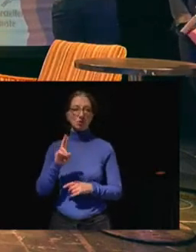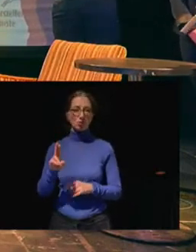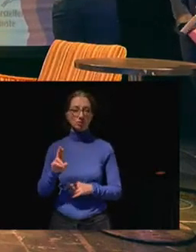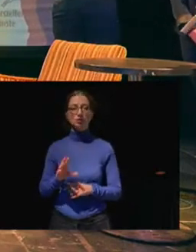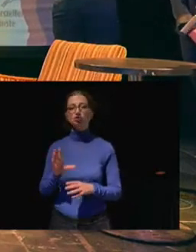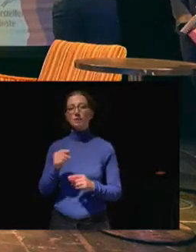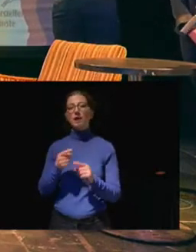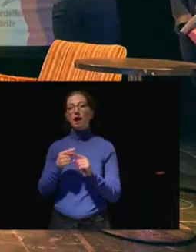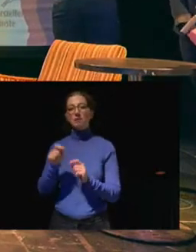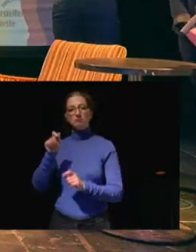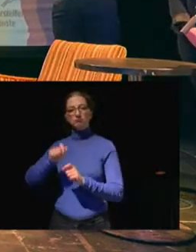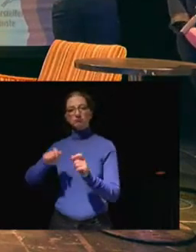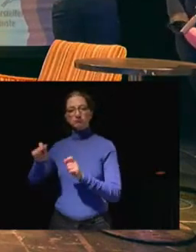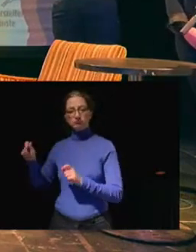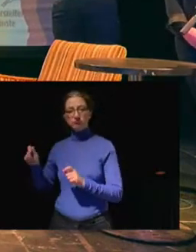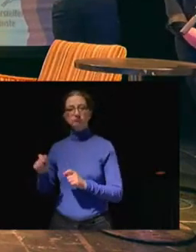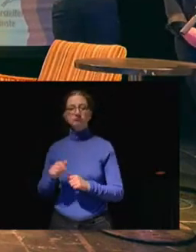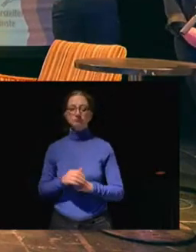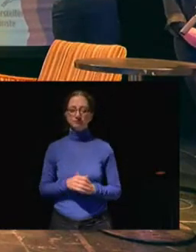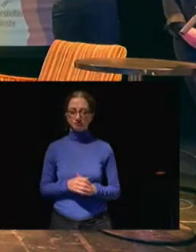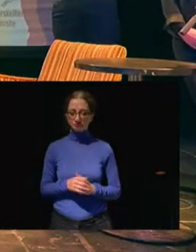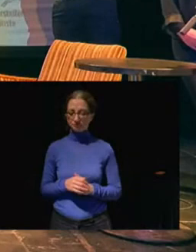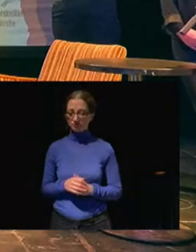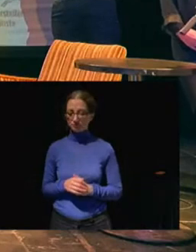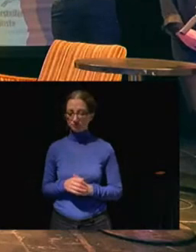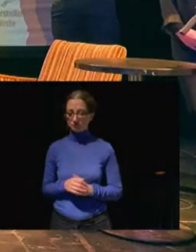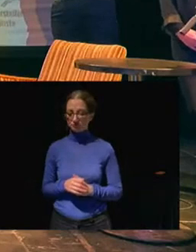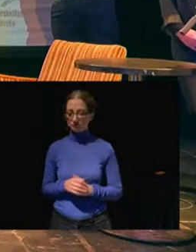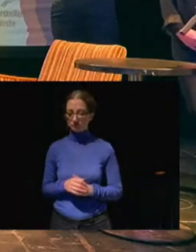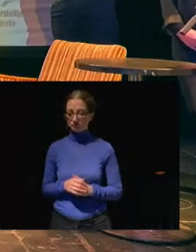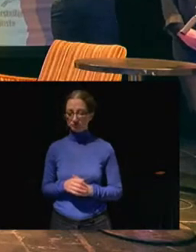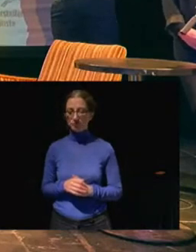Belladasmi, Jana Prinsloo und Jonathan Roth